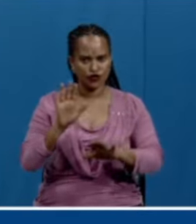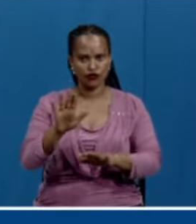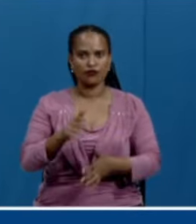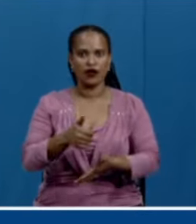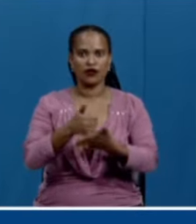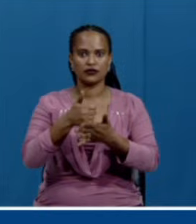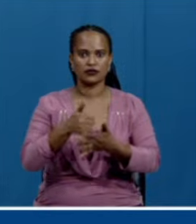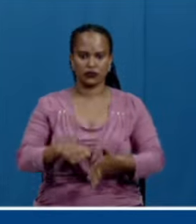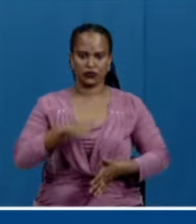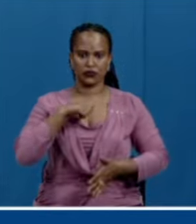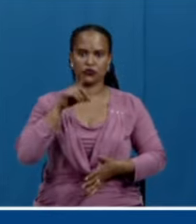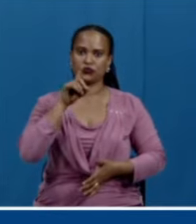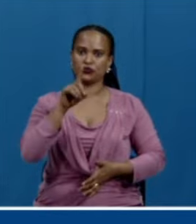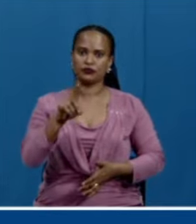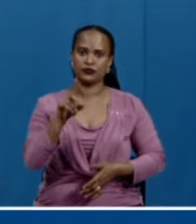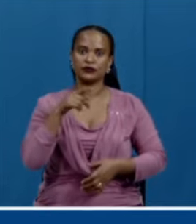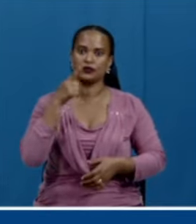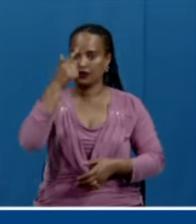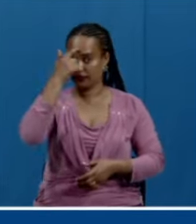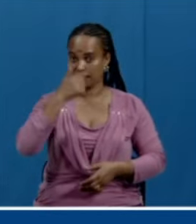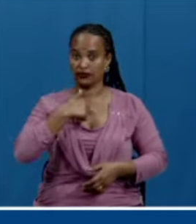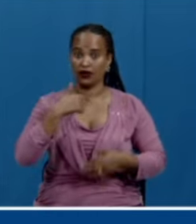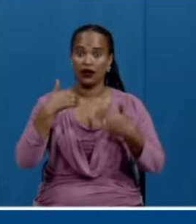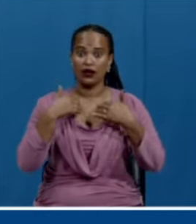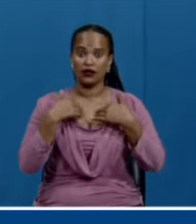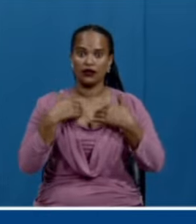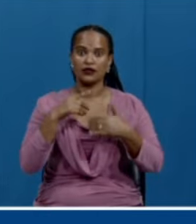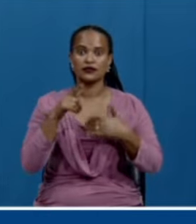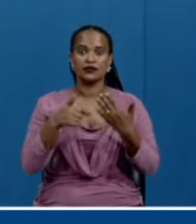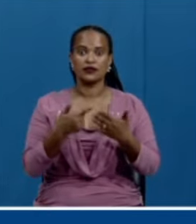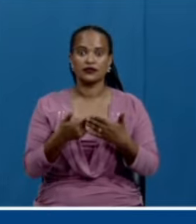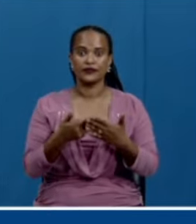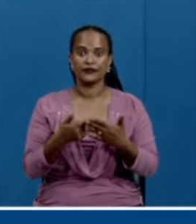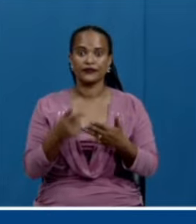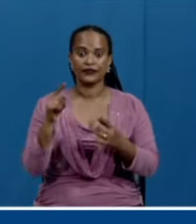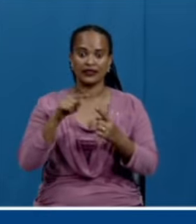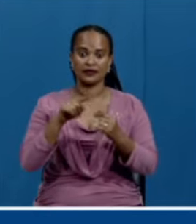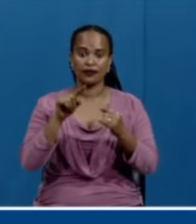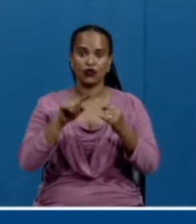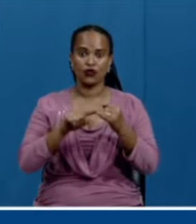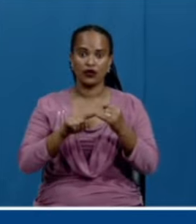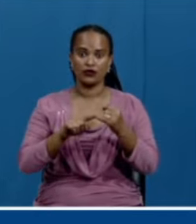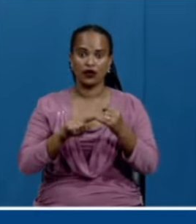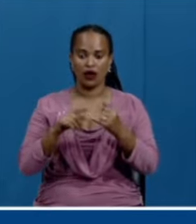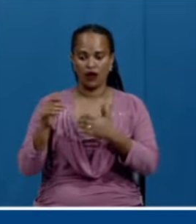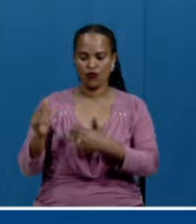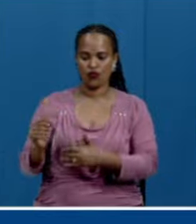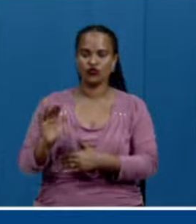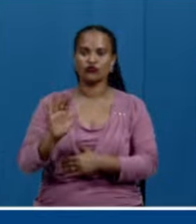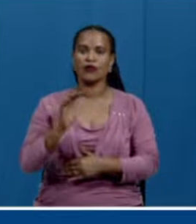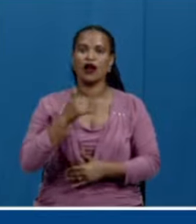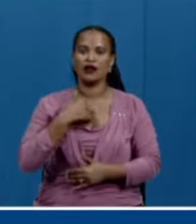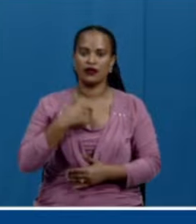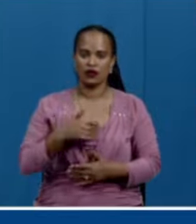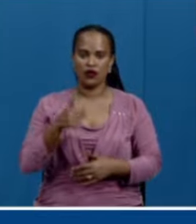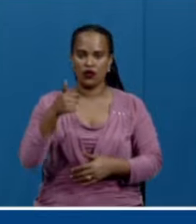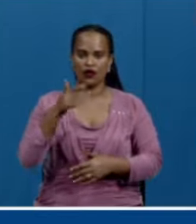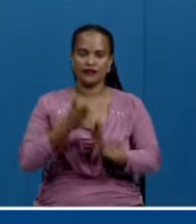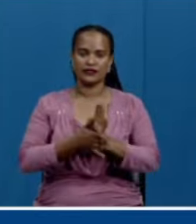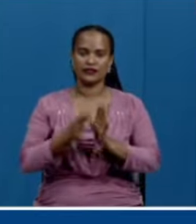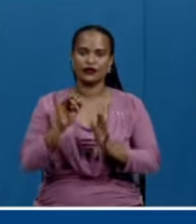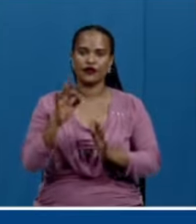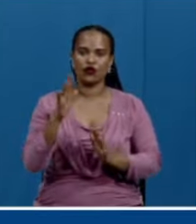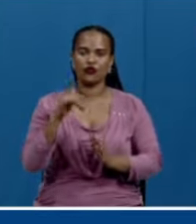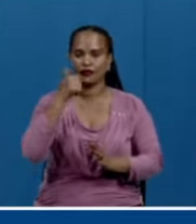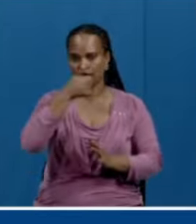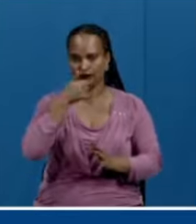ሓገዝ ክትኮርዑ ኢኹም ዝብል እምነት ኣለኒ። ስለዚ ክሳብ መወዳእታ ኣጎንኹም ኢና። ዋና ፈፃሚ ስራሕ